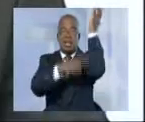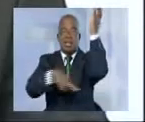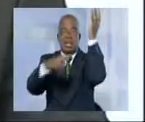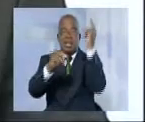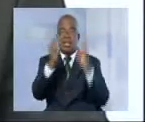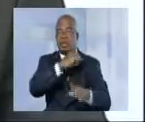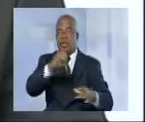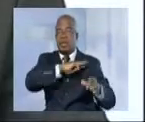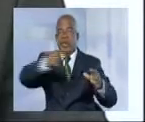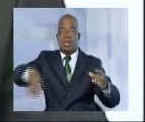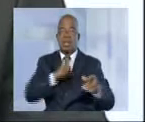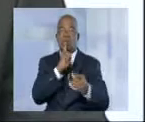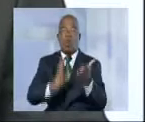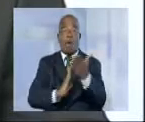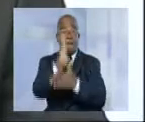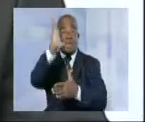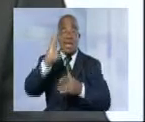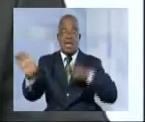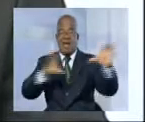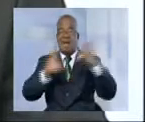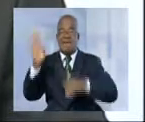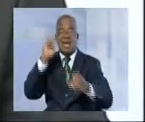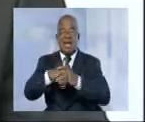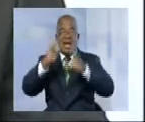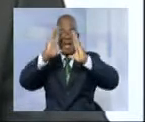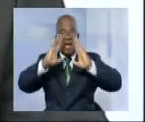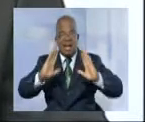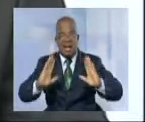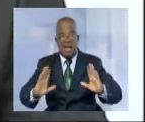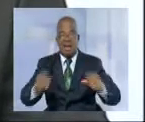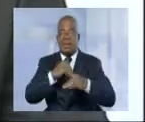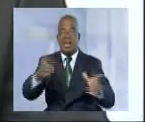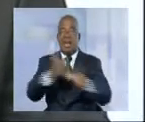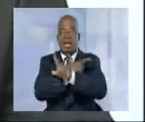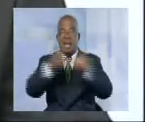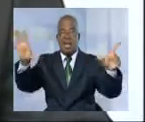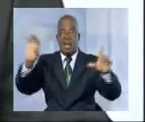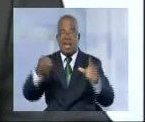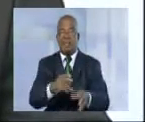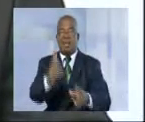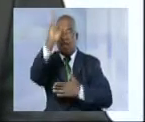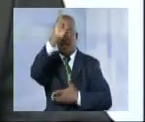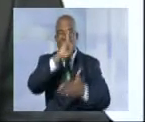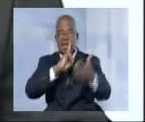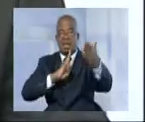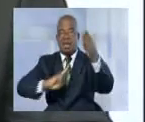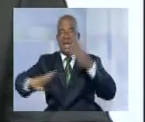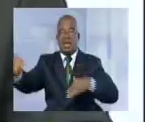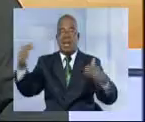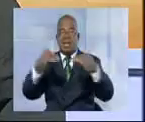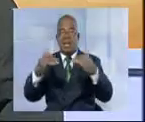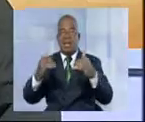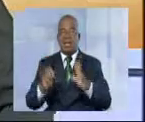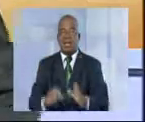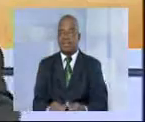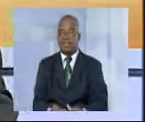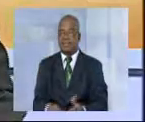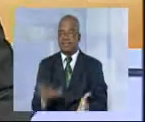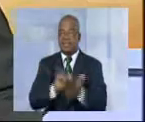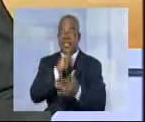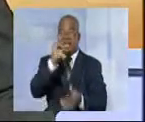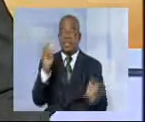2013 se sont déroulées dans le calme, dans la liberté, dans l'honnêteté et l'équité. C'était